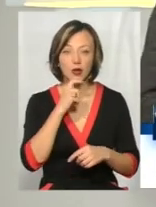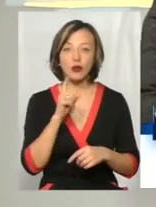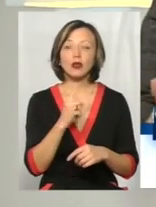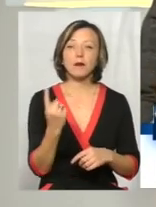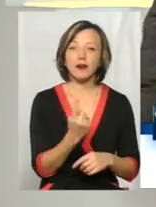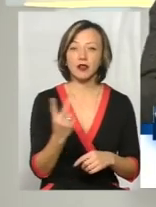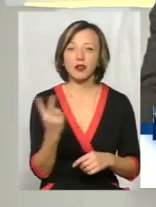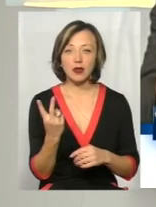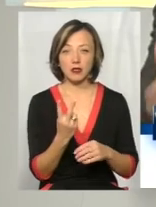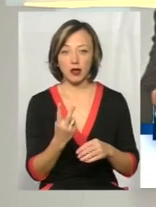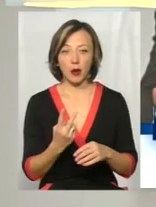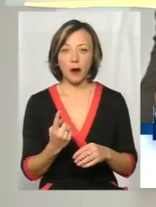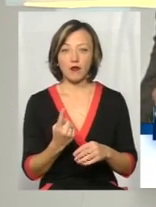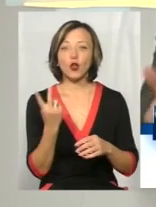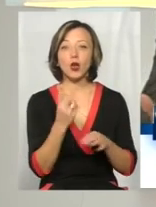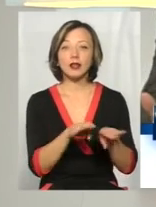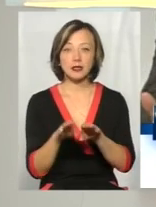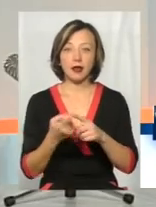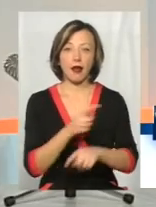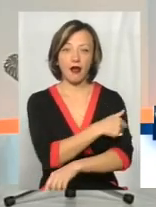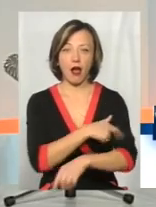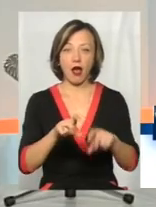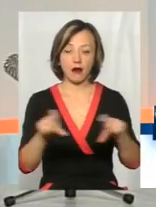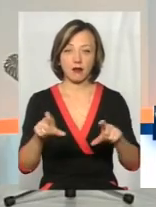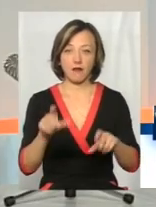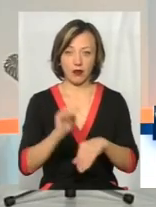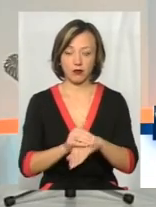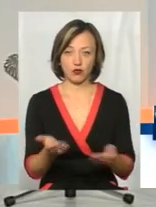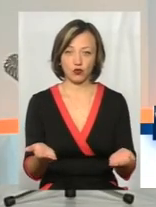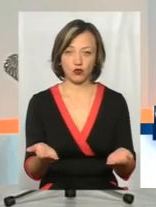первинна, що таке вторинна? Вторинна ланка – це лікарня, так, по суті?